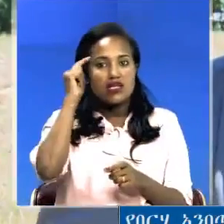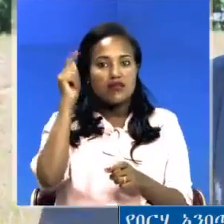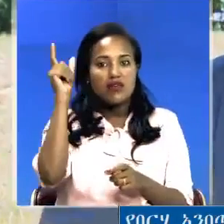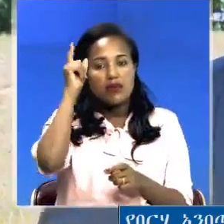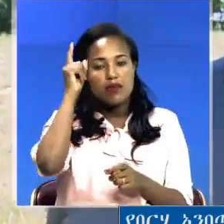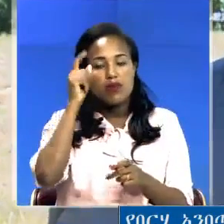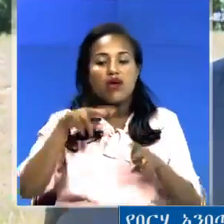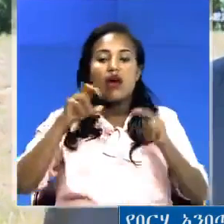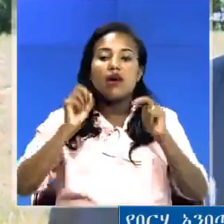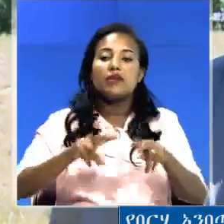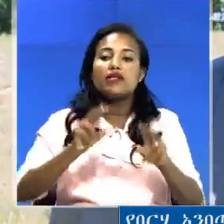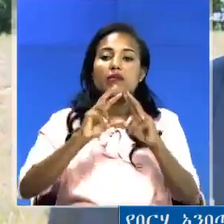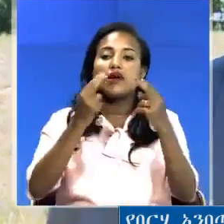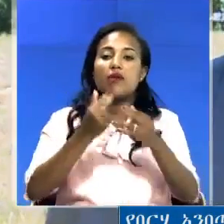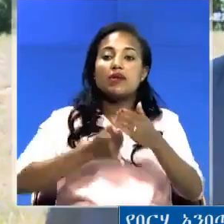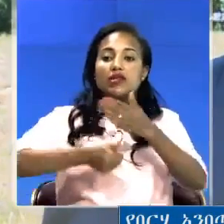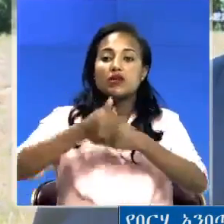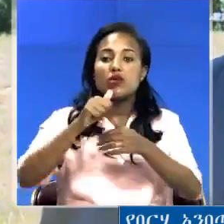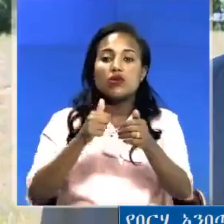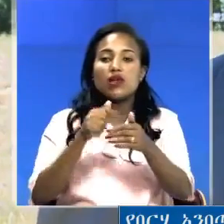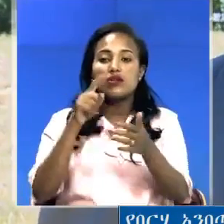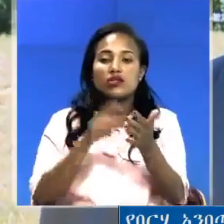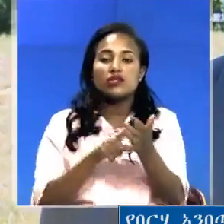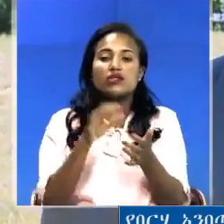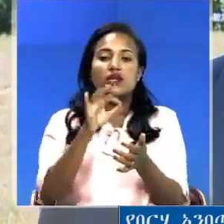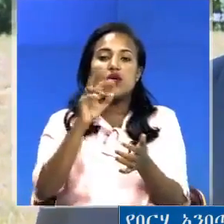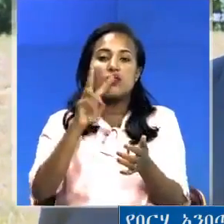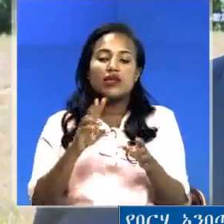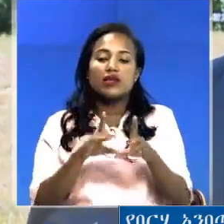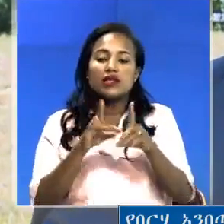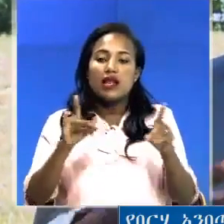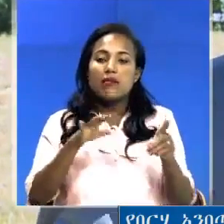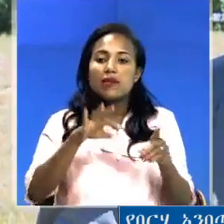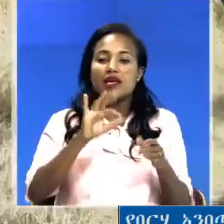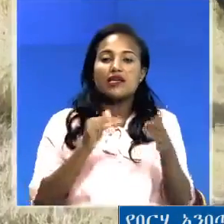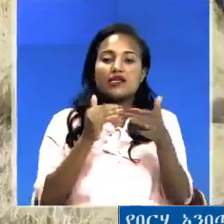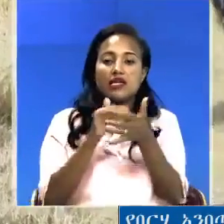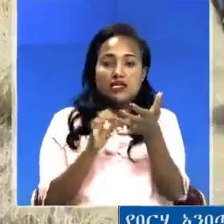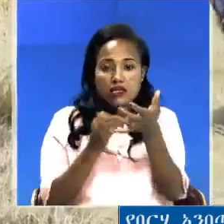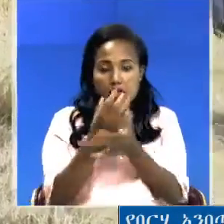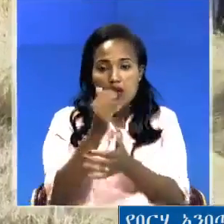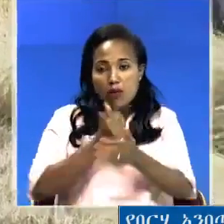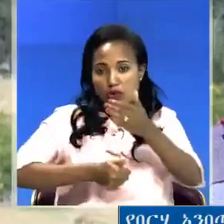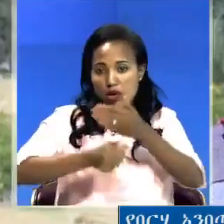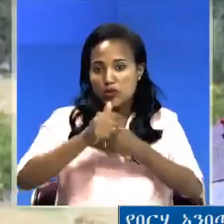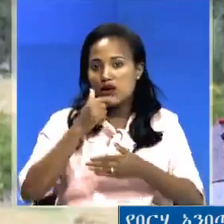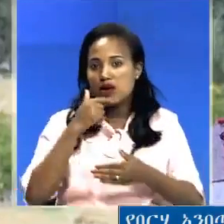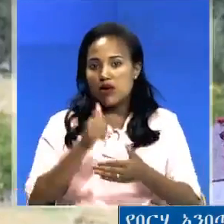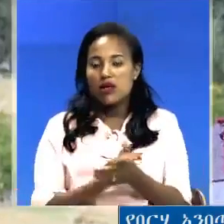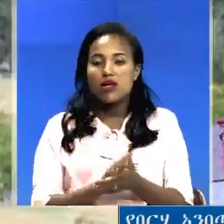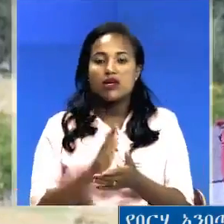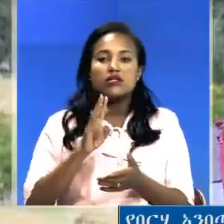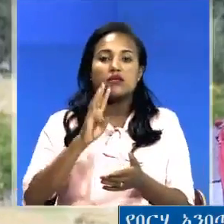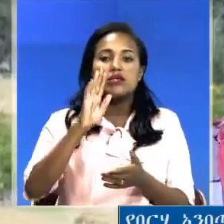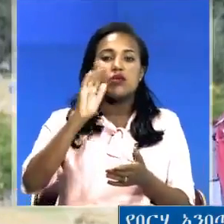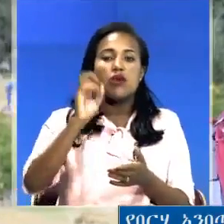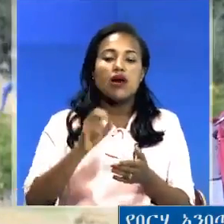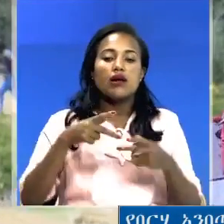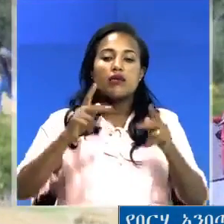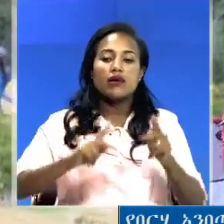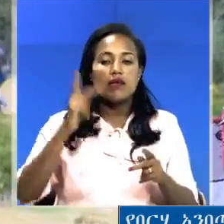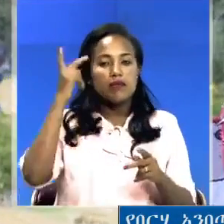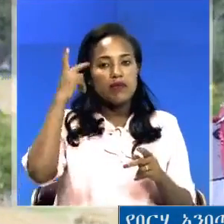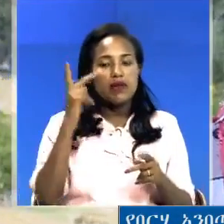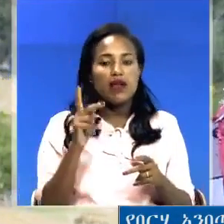በጣ መንጋው ባስከተለው ጉዳት በ1092 ሄክታር ላይ የሚገኘን የደረሰ ሰብል መጉዳቱን ይናገራሉ። የሰሜን ሸዋ ዞን ግብርና መምሪያ ኃላፊ ወይዘሮ